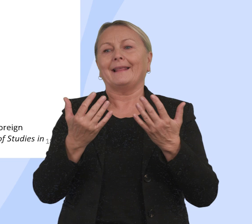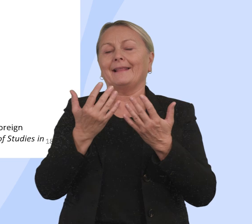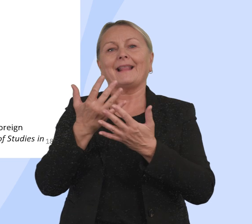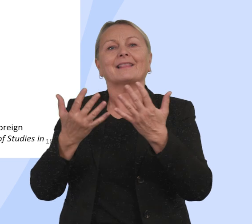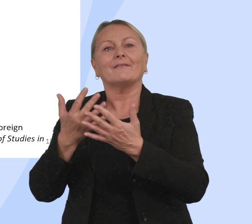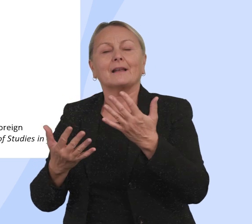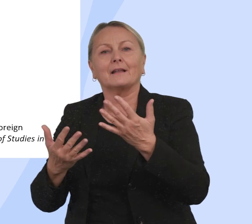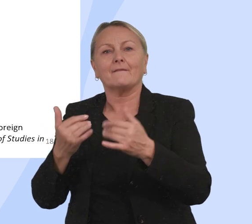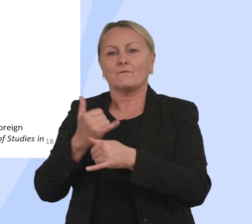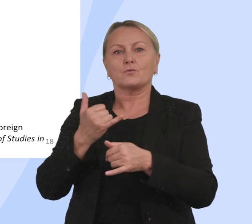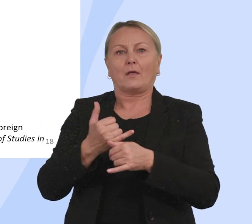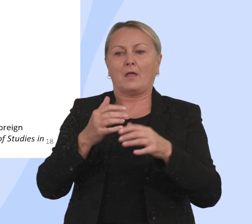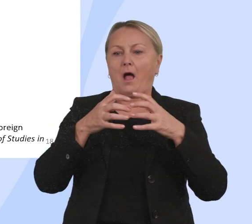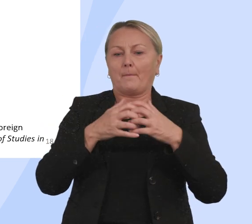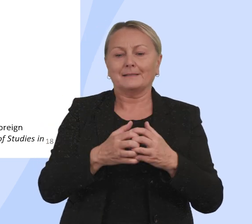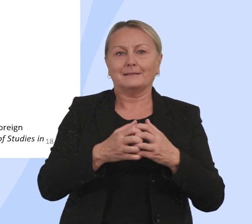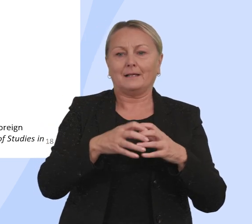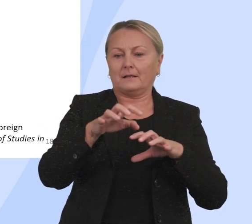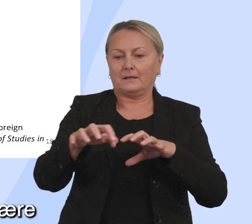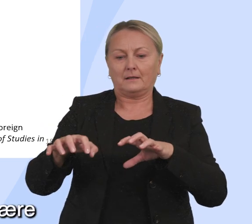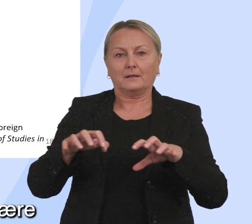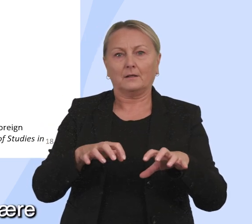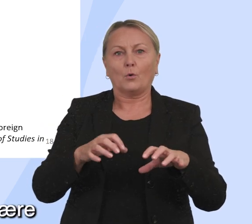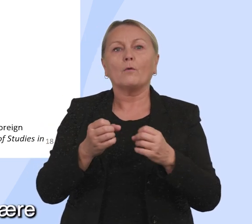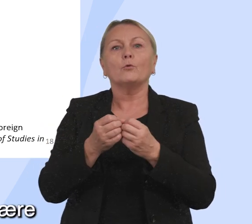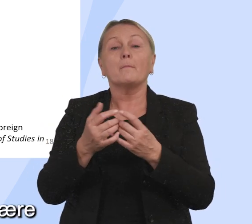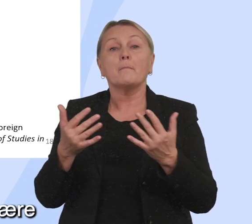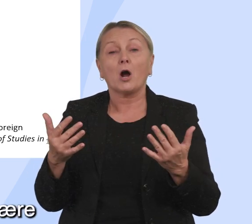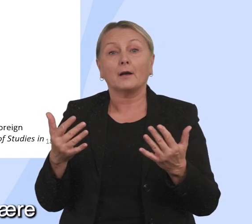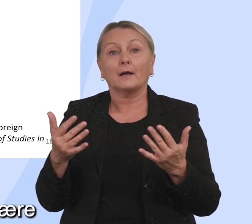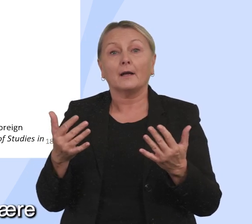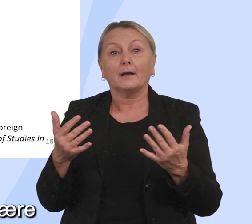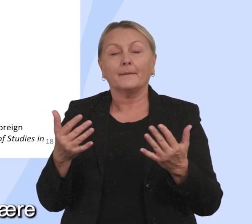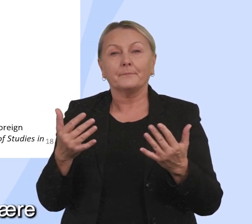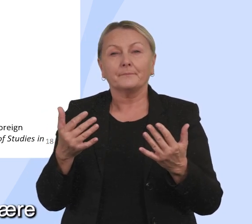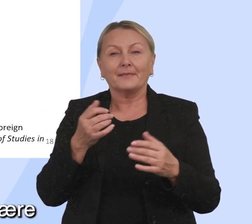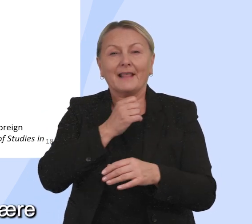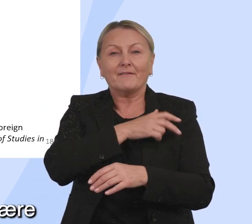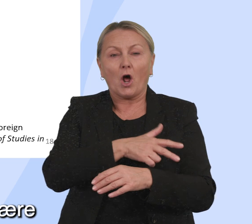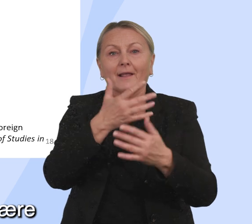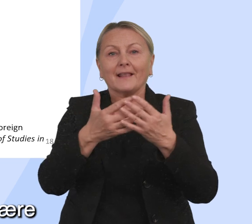appelsinen, den lejrer sig, og hvor mange neurale netværk, der er med inde i